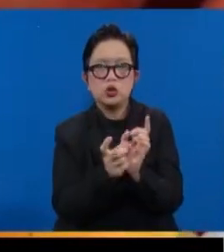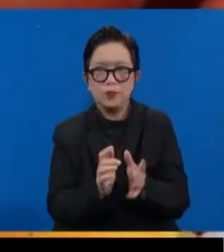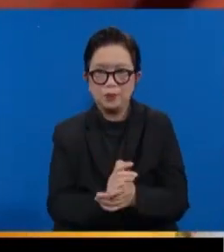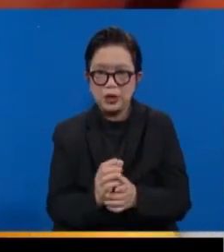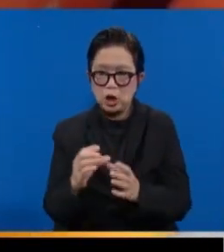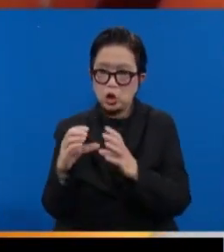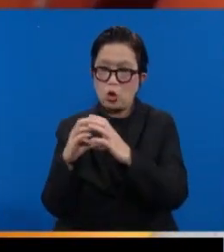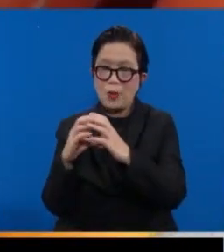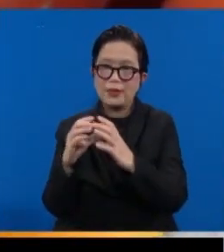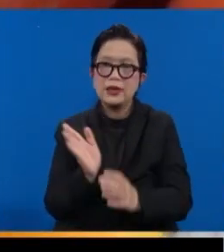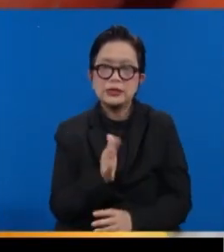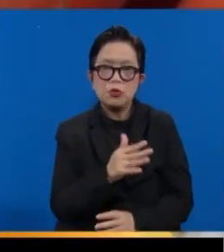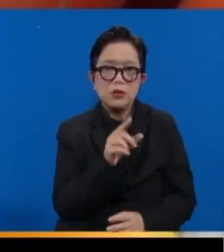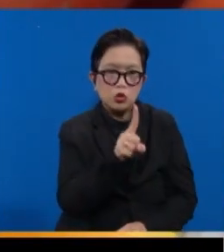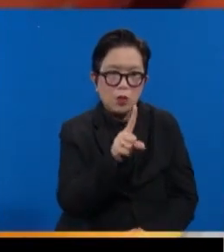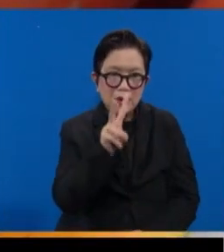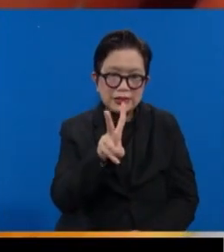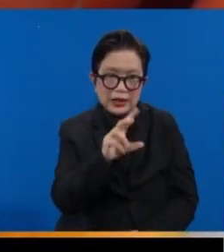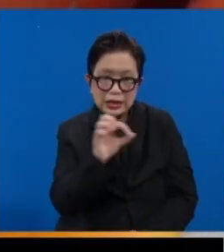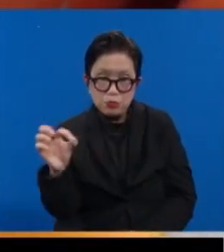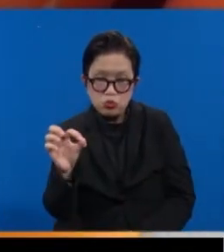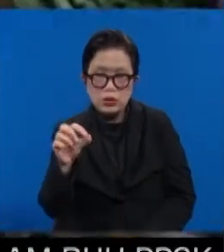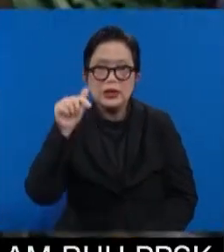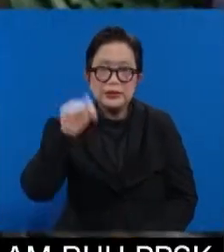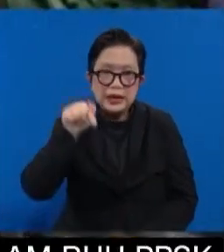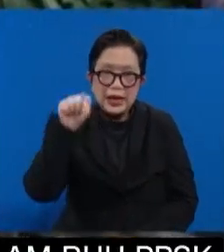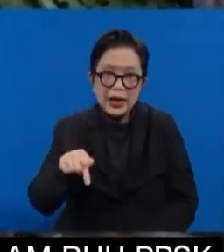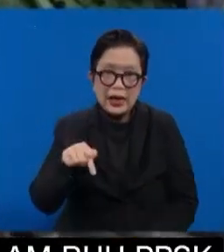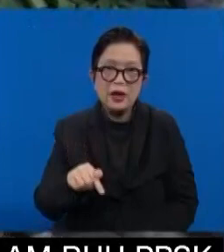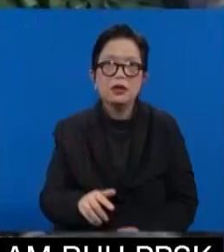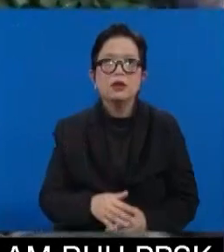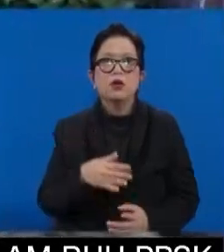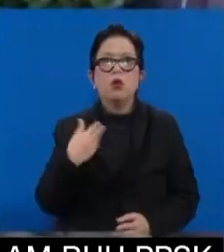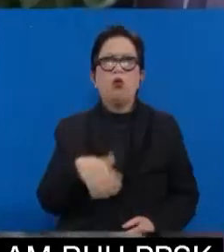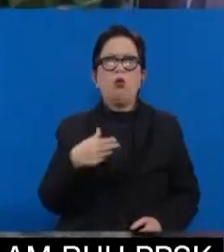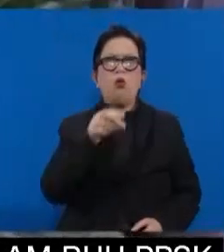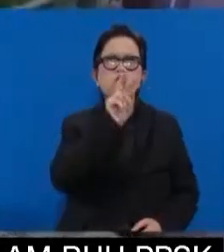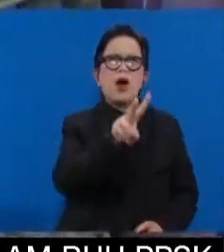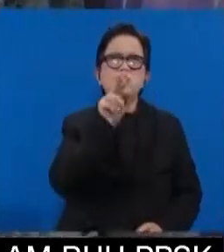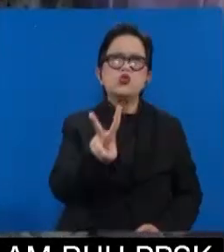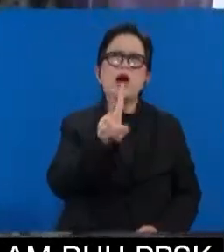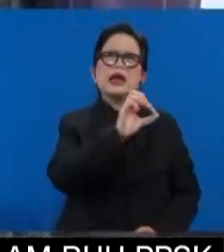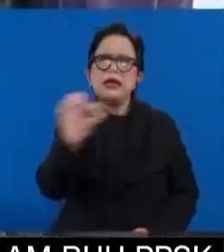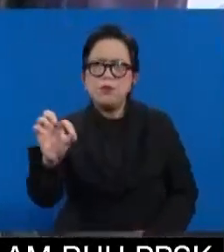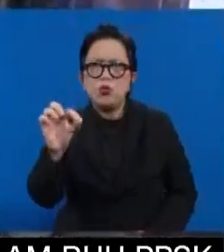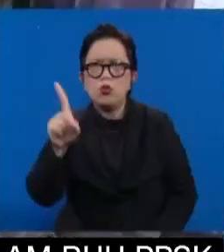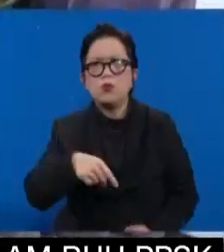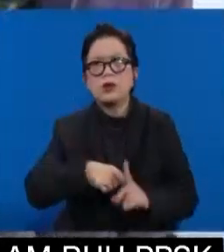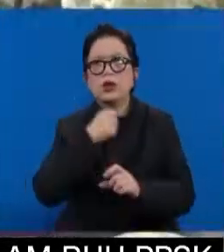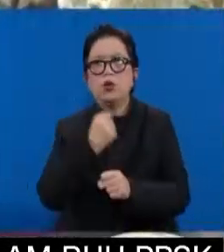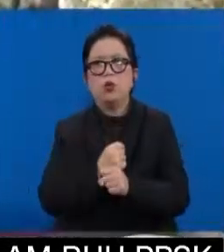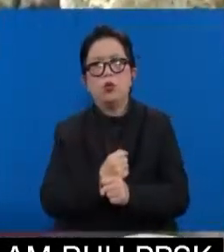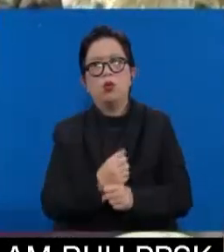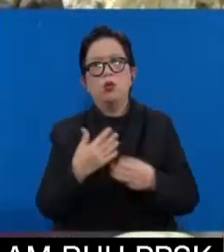yang sebelumnya Rp12.000 per kilogramnya kini meningkat hingga mencapai Rp22.000 per kilogramnya. Tak hanya tomat,